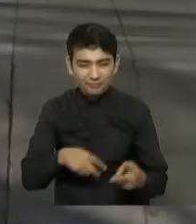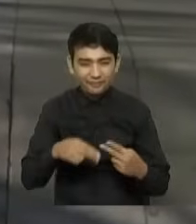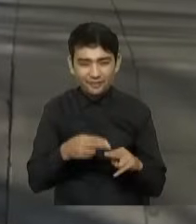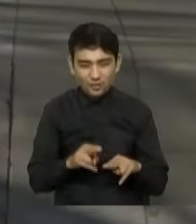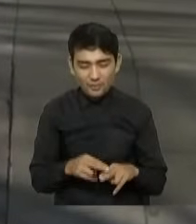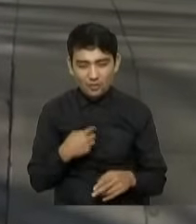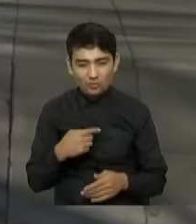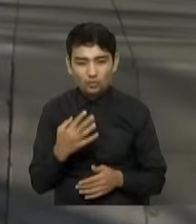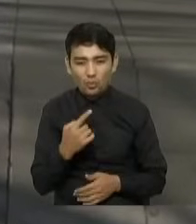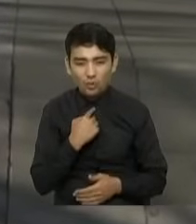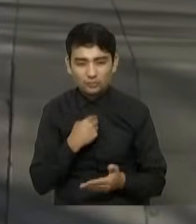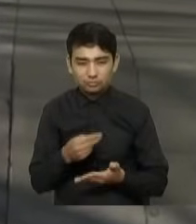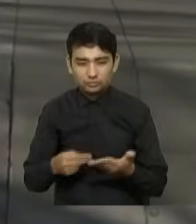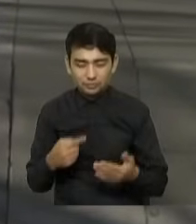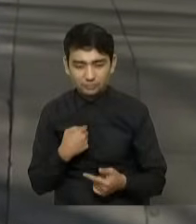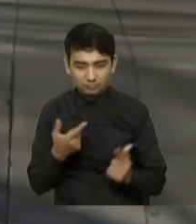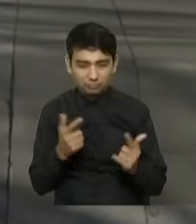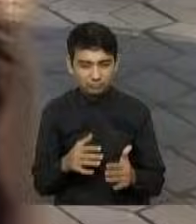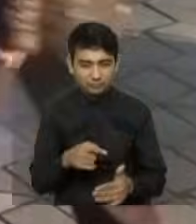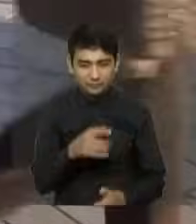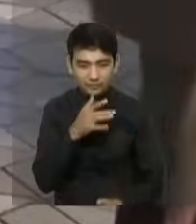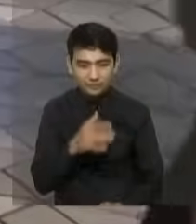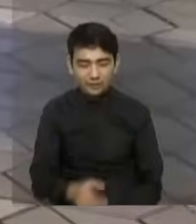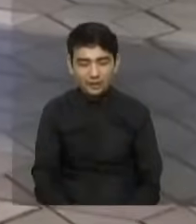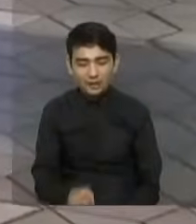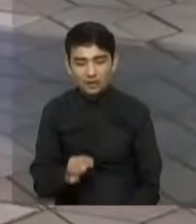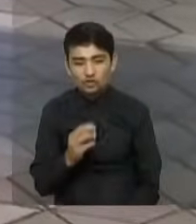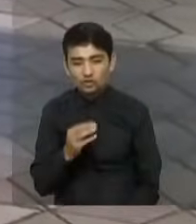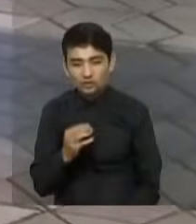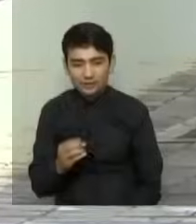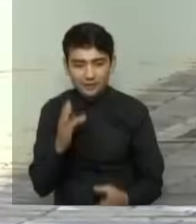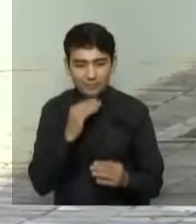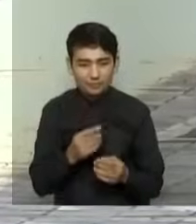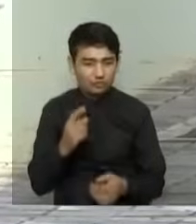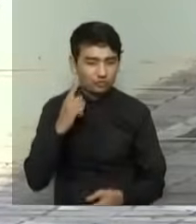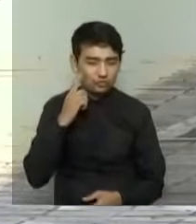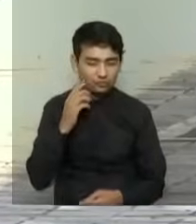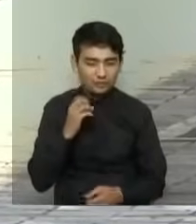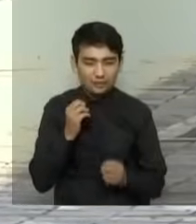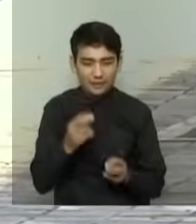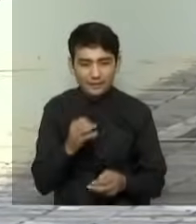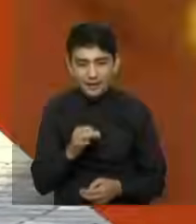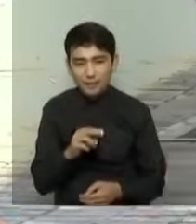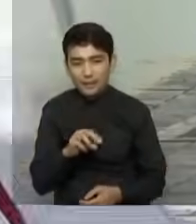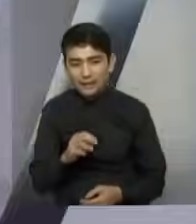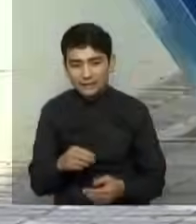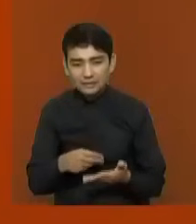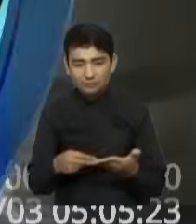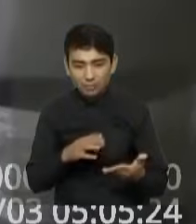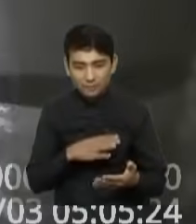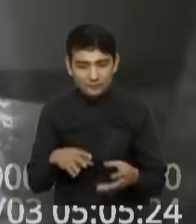Мы не согласны с этим временем. Мы просим вернуть нам этот час. И каковы шансы на то, что их услышат? Ведь петицию уже отклонили.